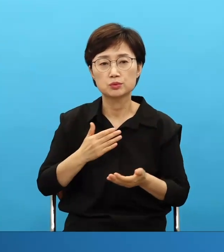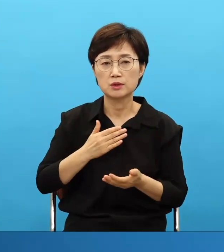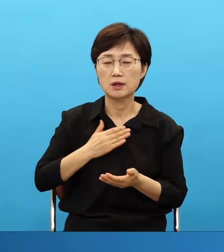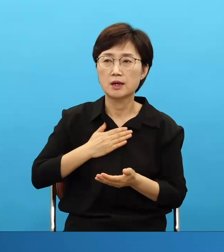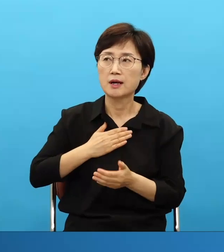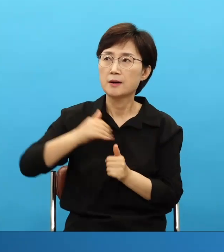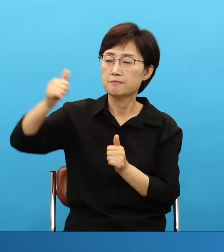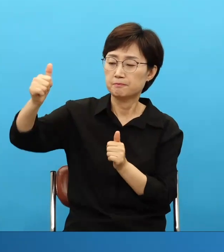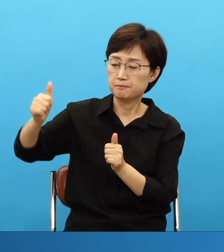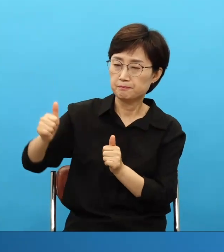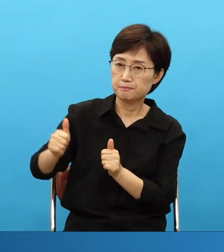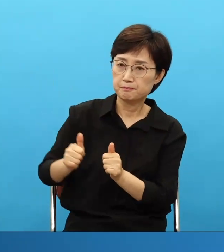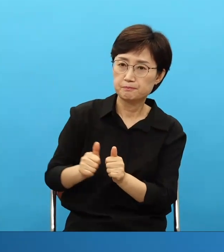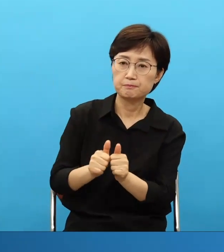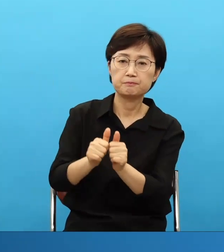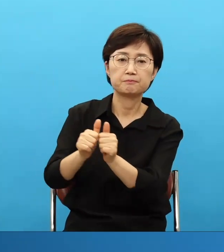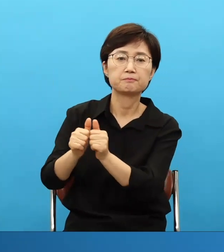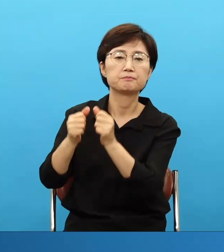주시